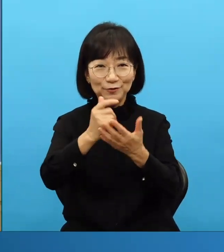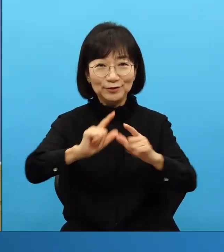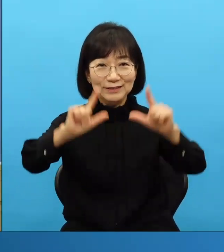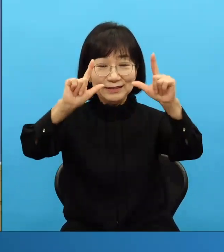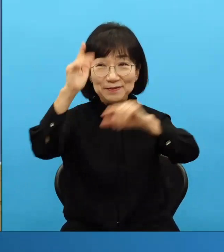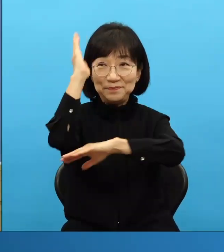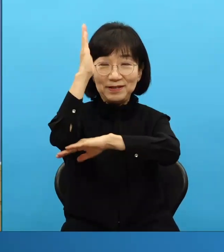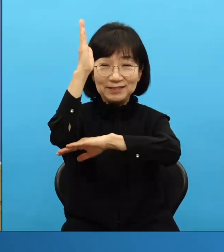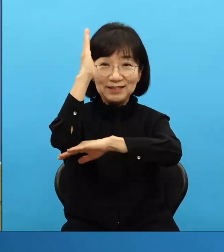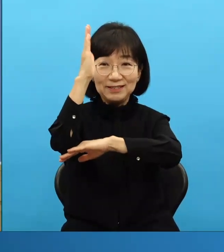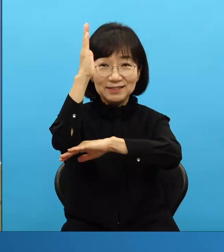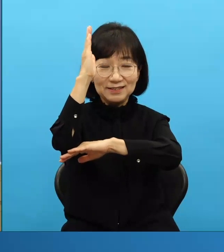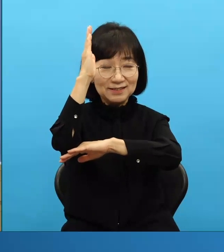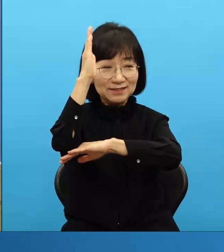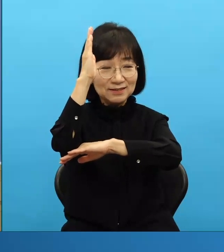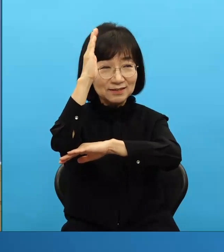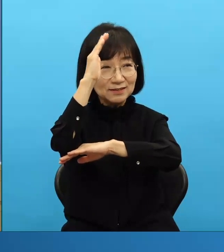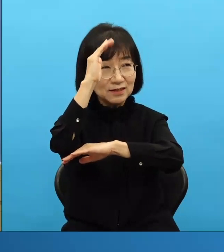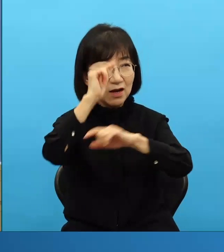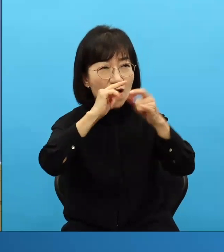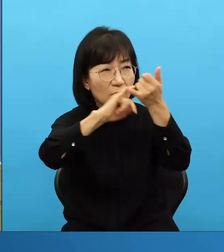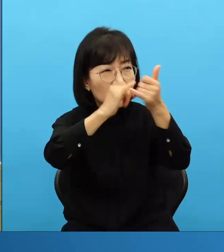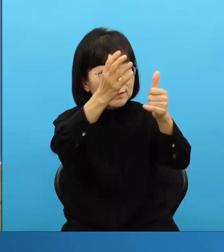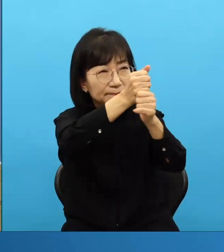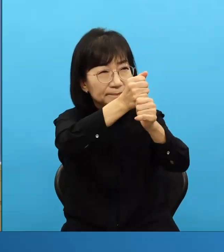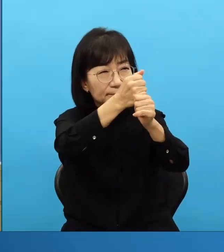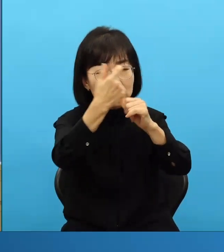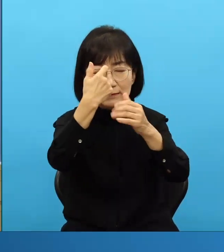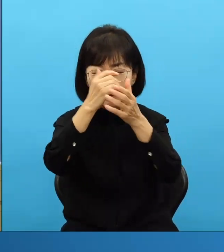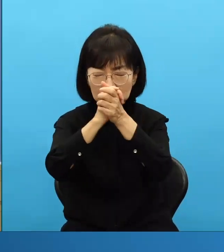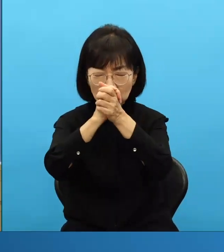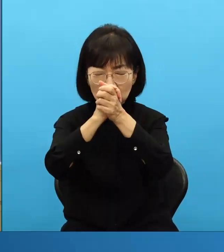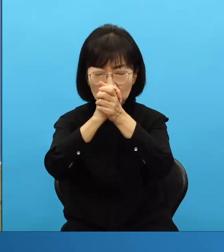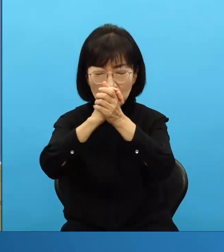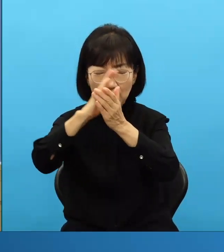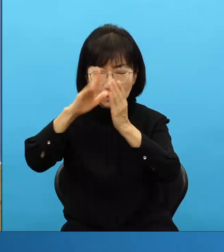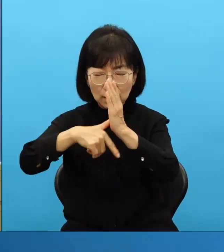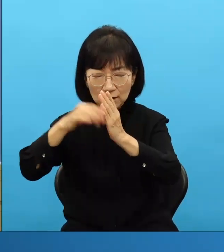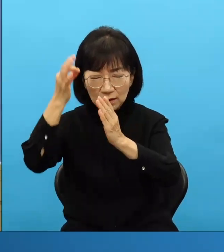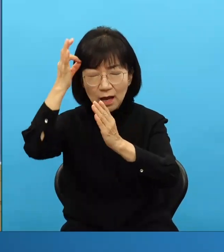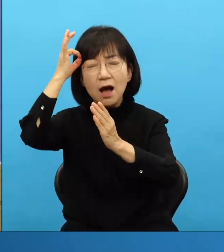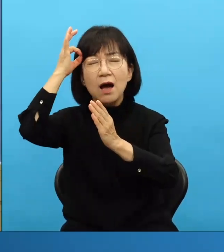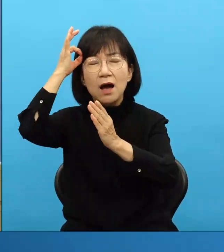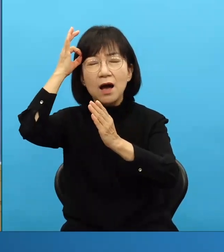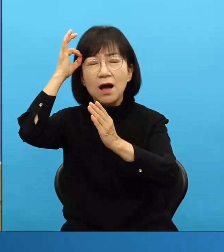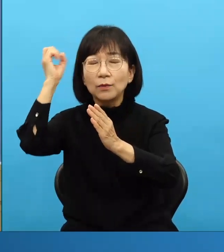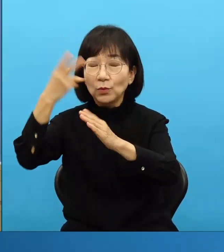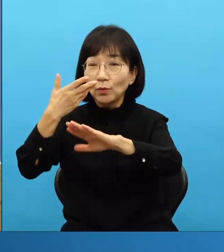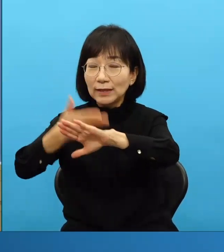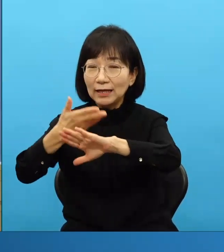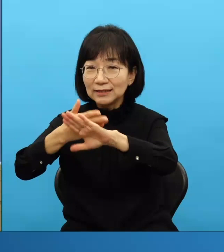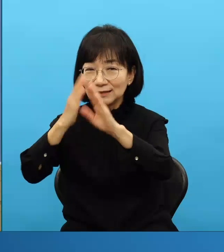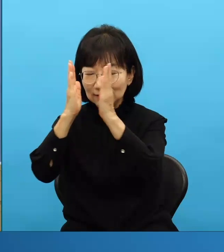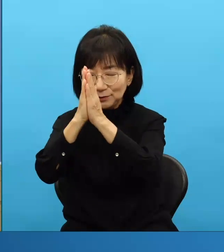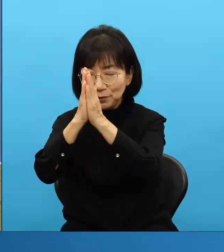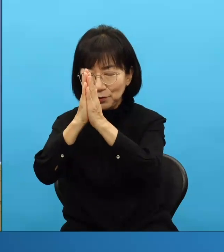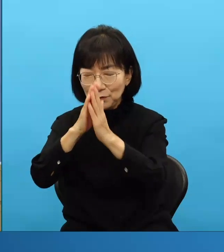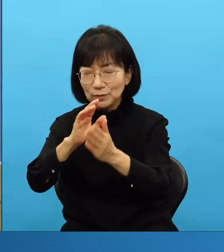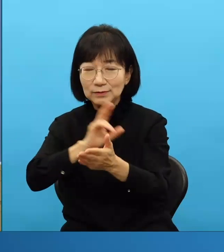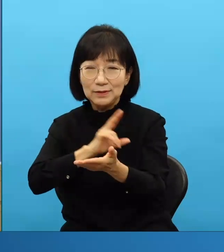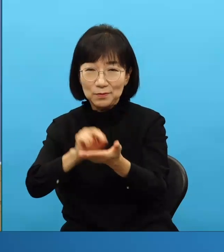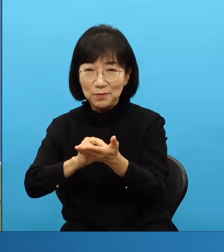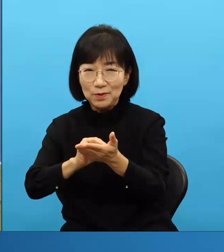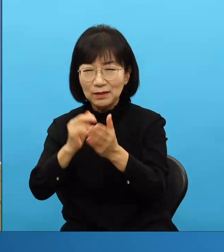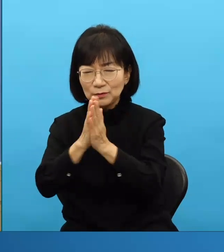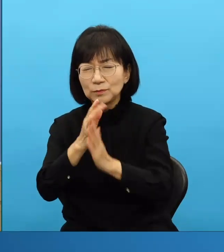붙잡고 기도하다가 보면 하나님이 주시는 또 다른 기도 제목이 있는 거예요. One of the things that you could pray about is with the pulpit message. And as